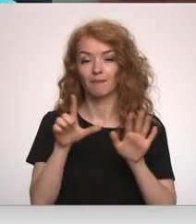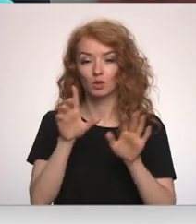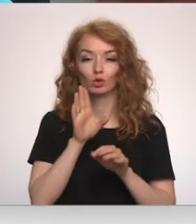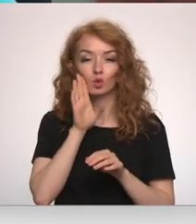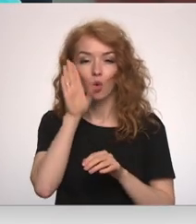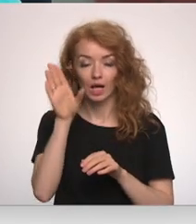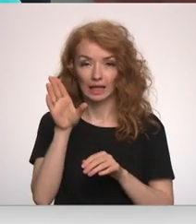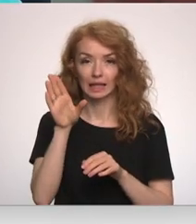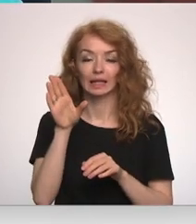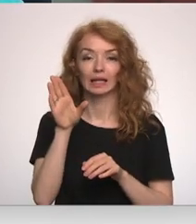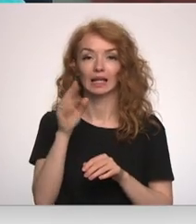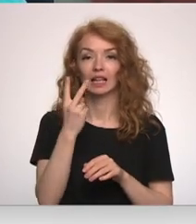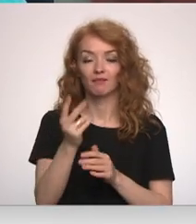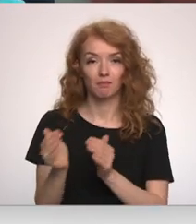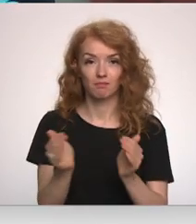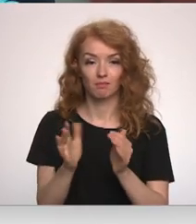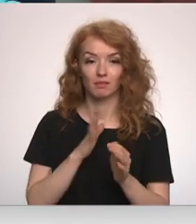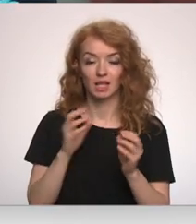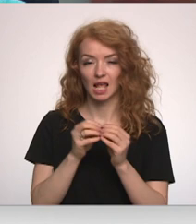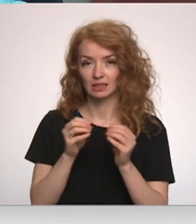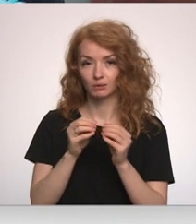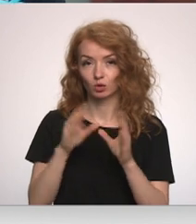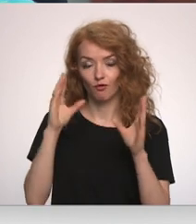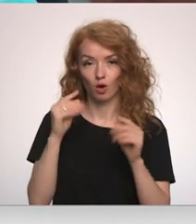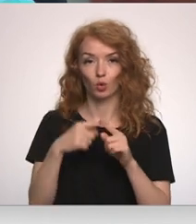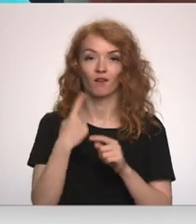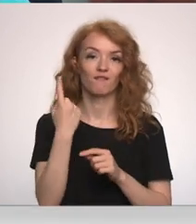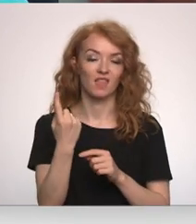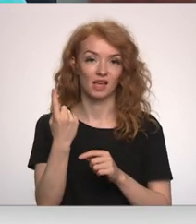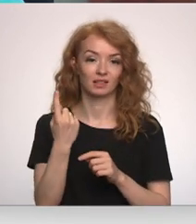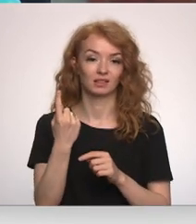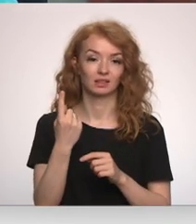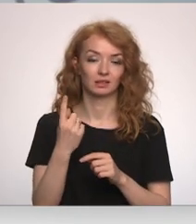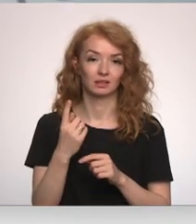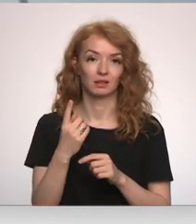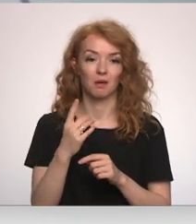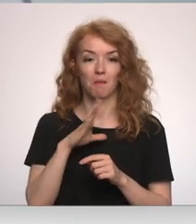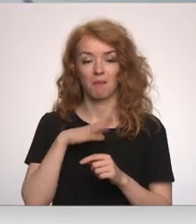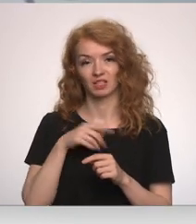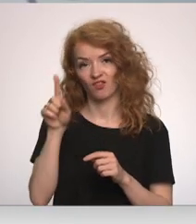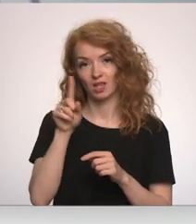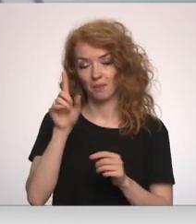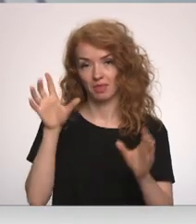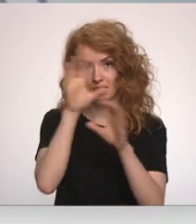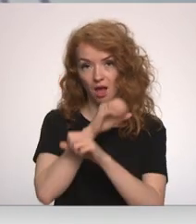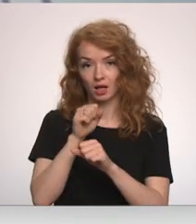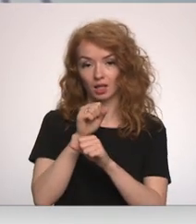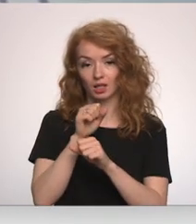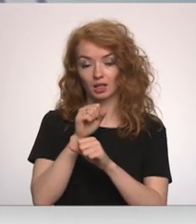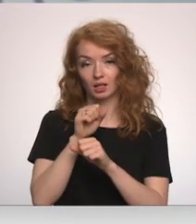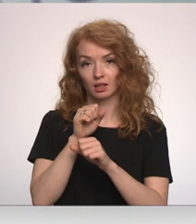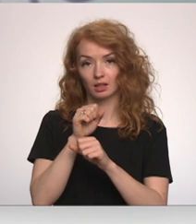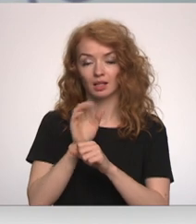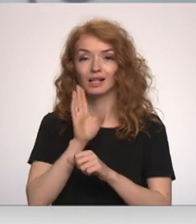plus mīnus, 2 bērniņi bija 10:00 vakarā un viens bija tikai tā pēc vieniem naktī. Tā kā, nu, rīta